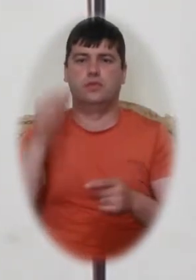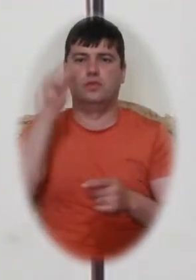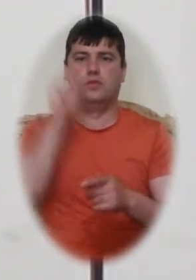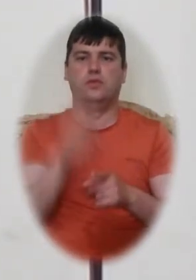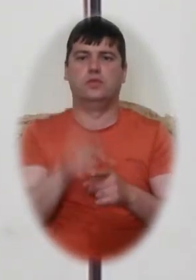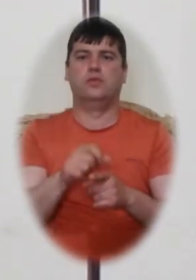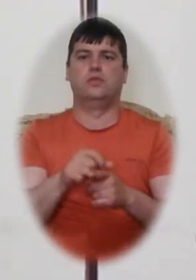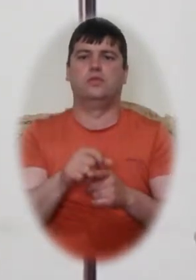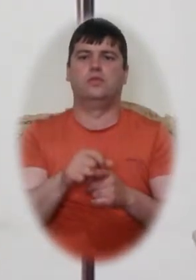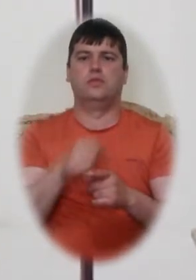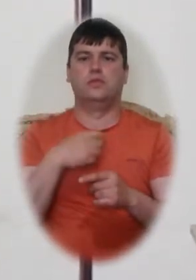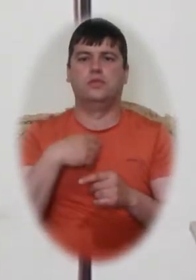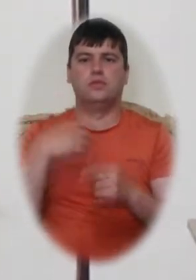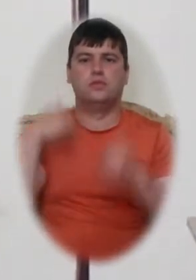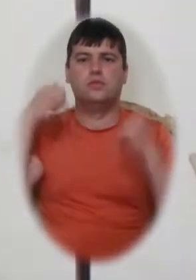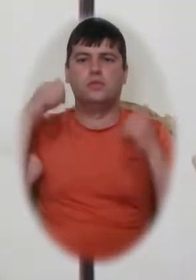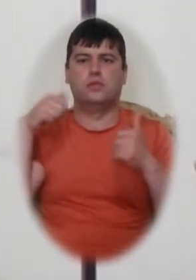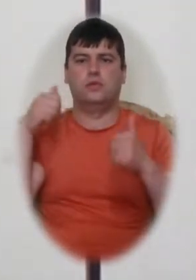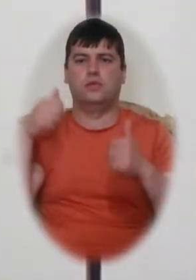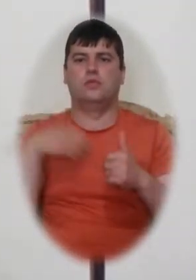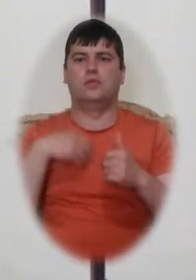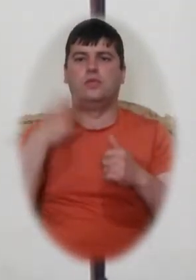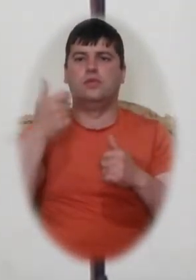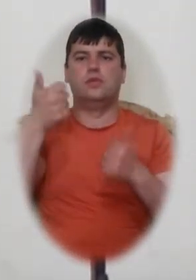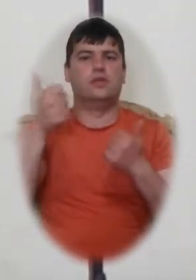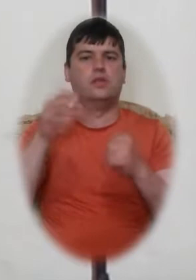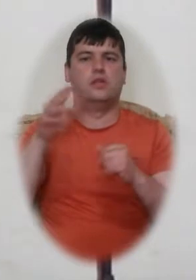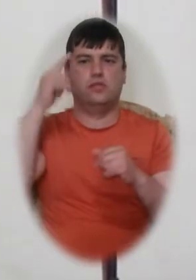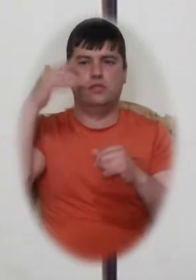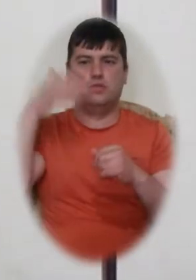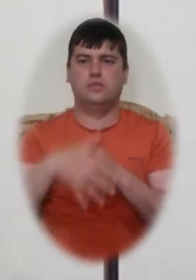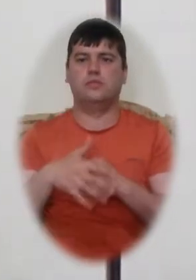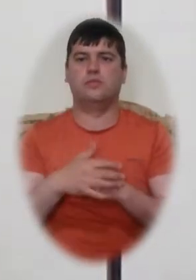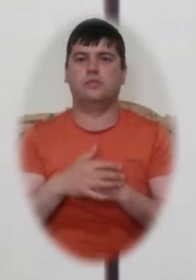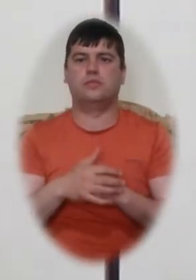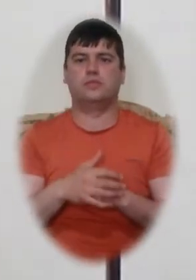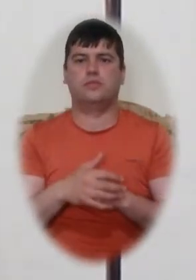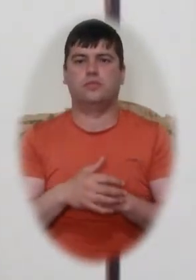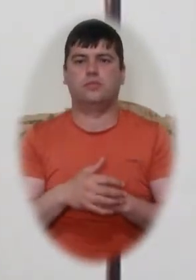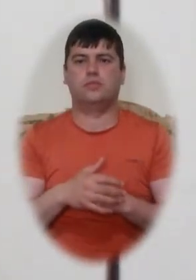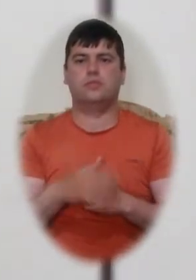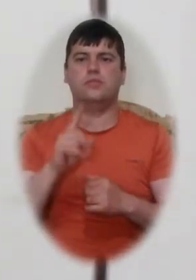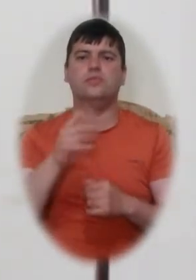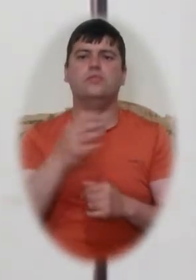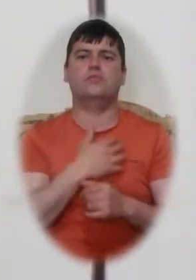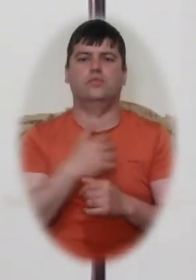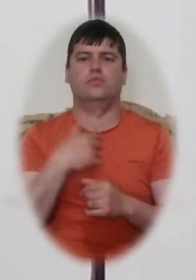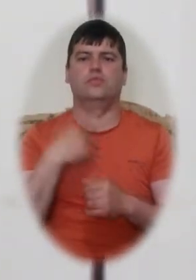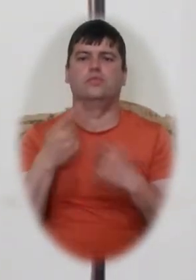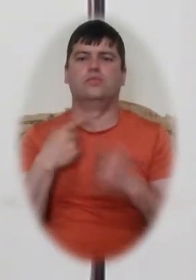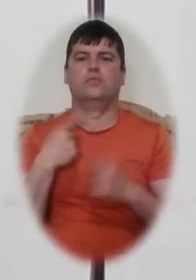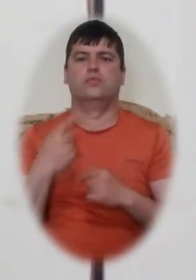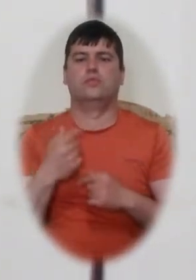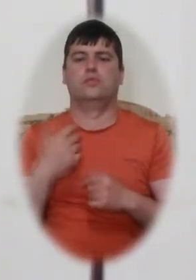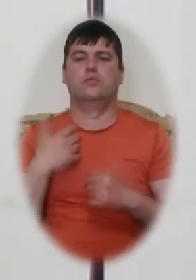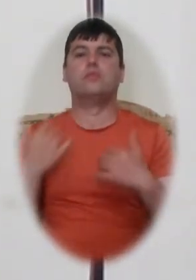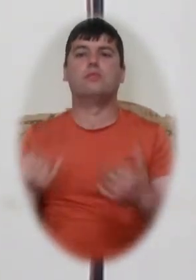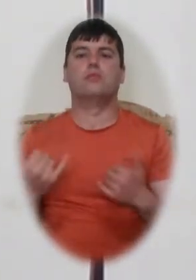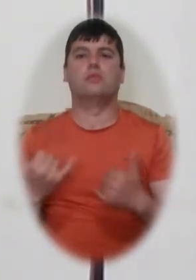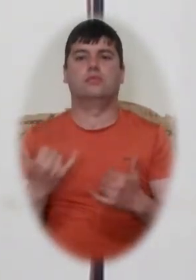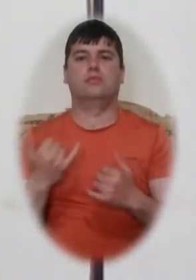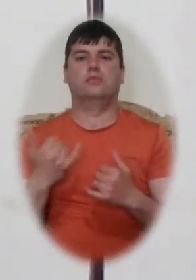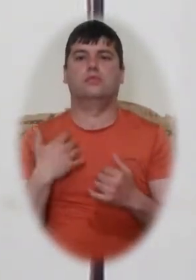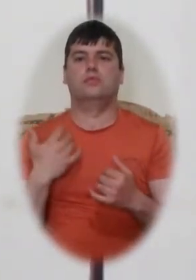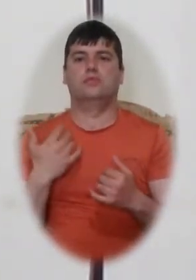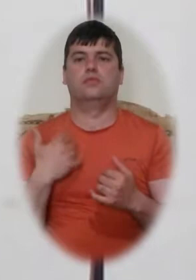ստո խոսկի մեք անտերյակ ենք և լավ չենք հասկանը մասուղ խոսկի Ինչ են ուզում ասել պրիստոսո որ այսոր